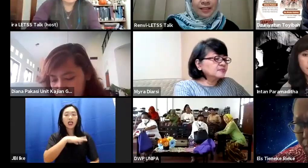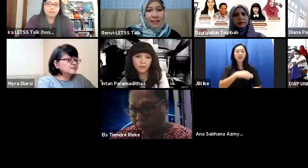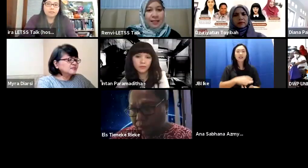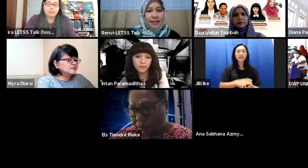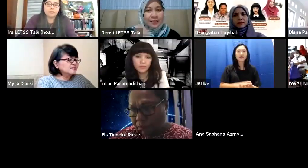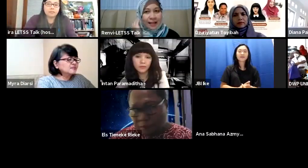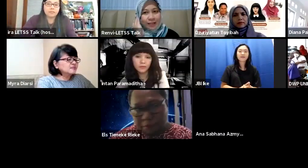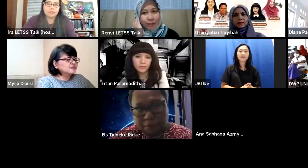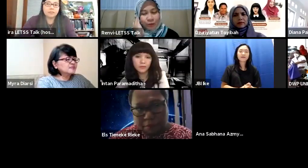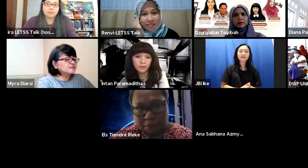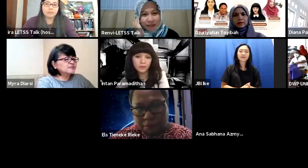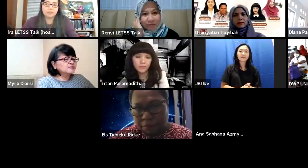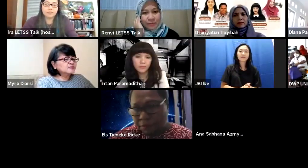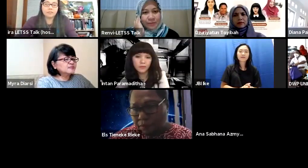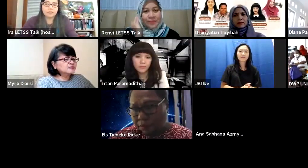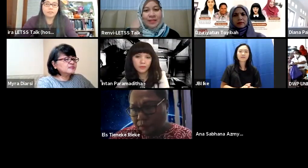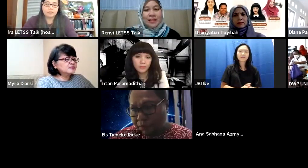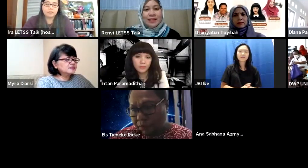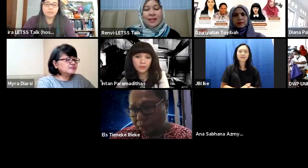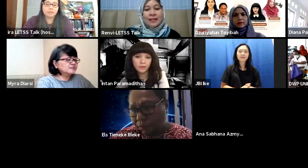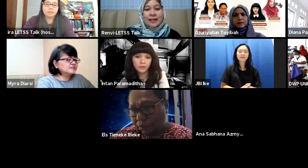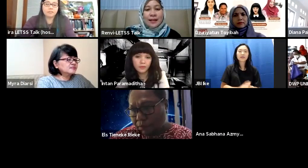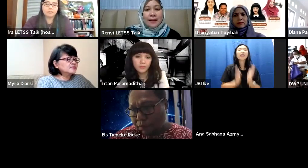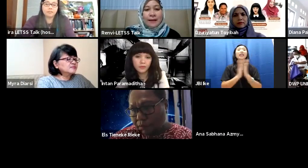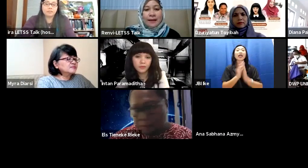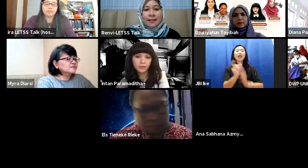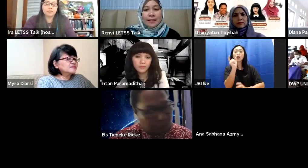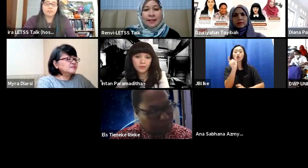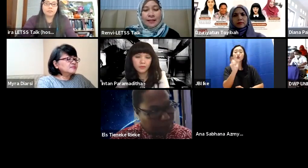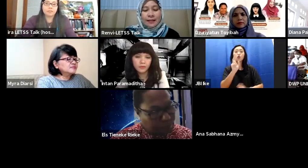UNFPA dan UNICEF.